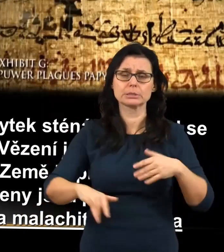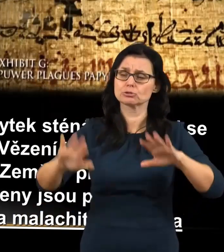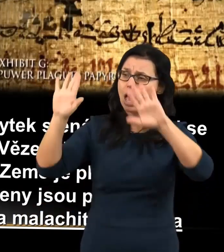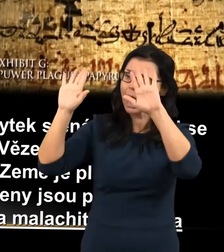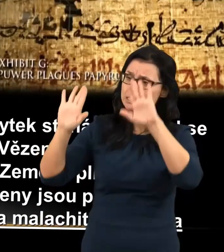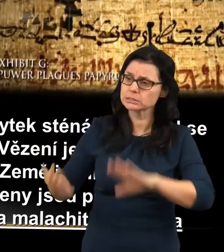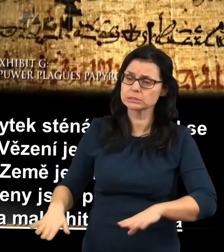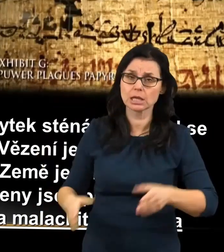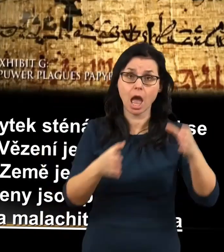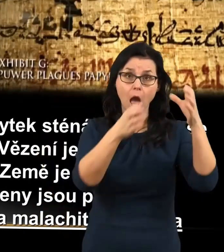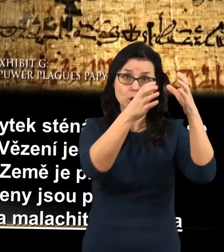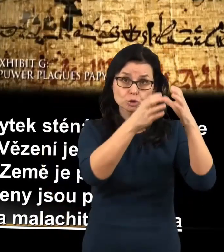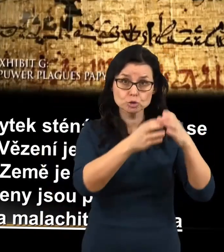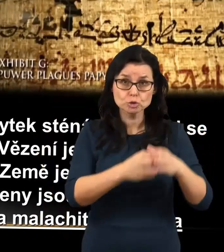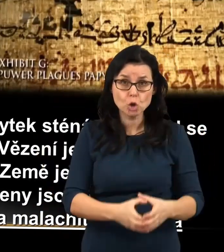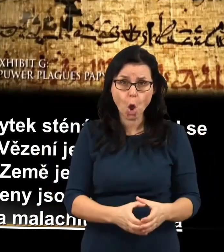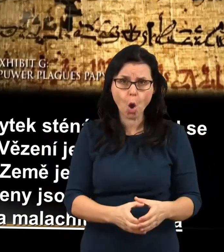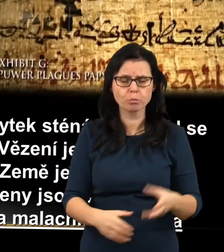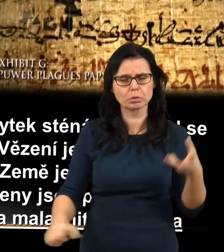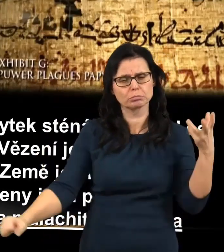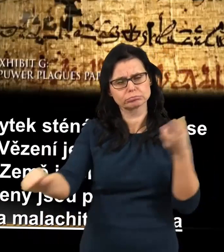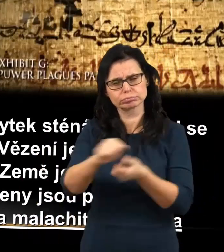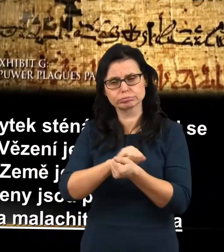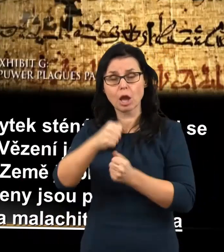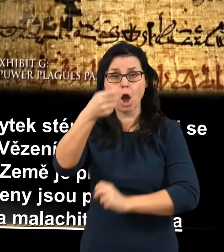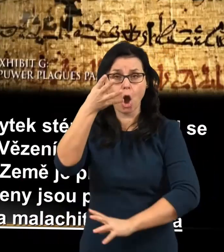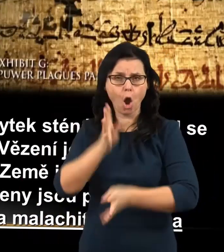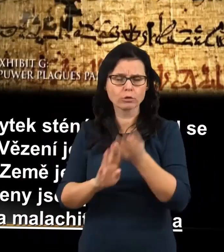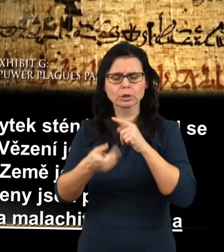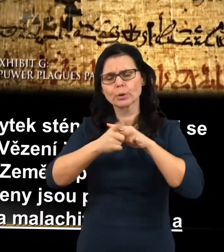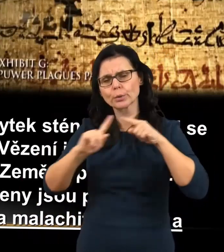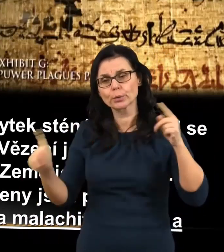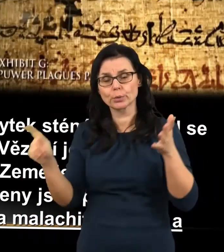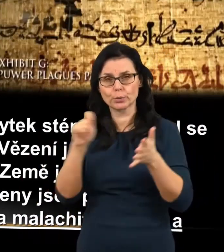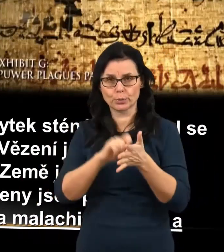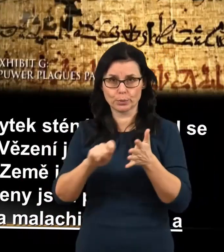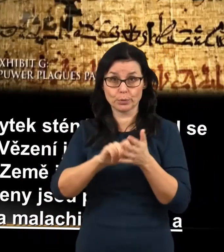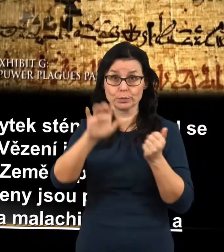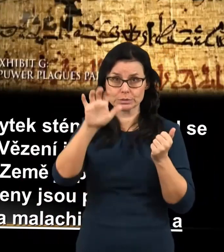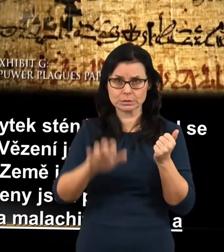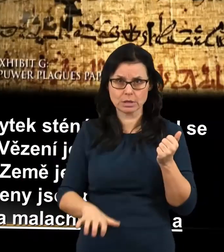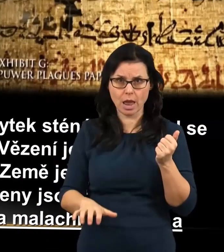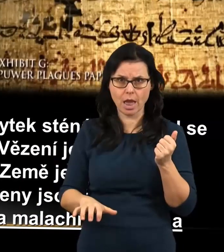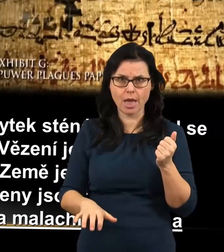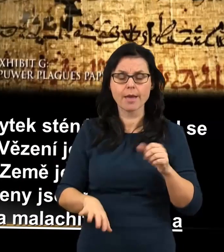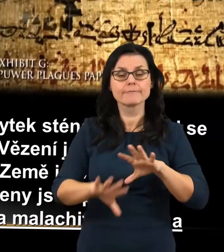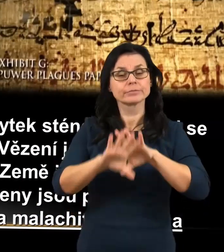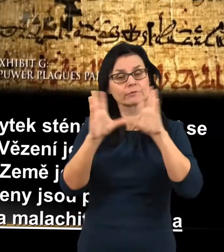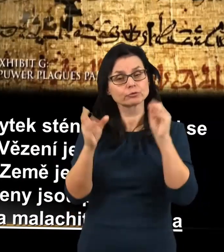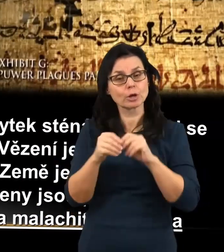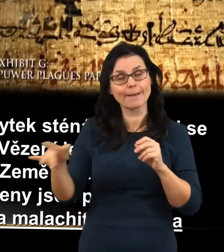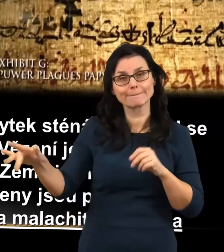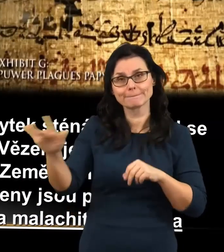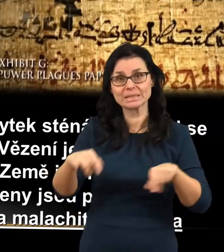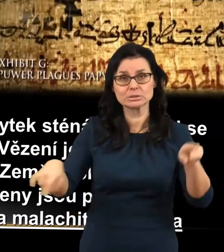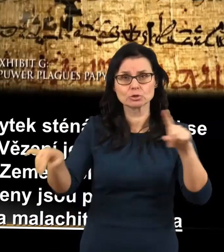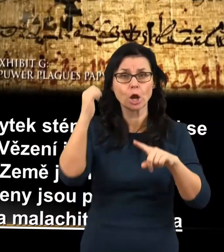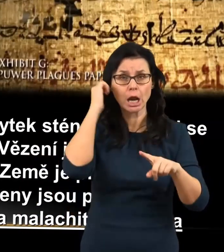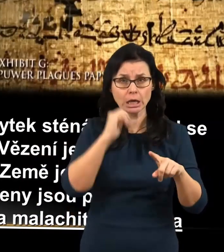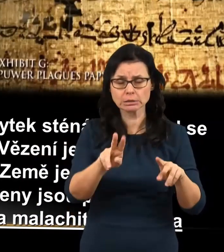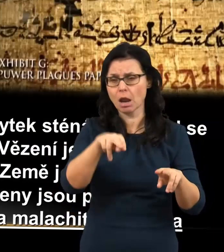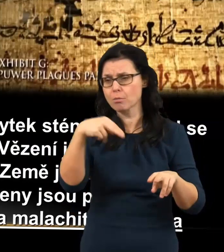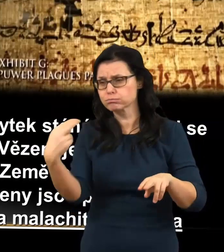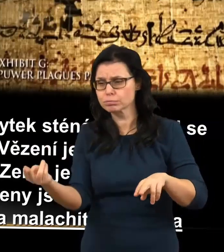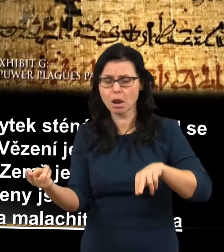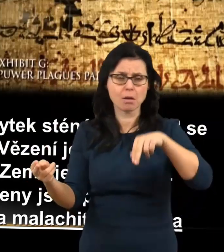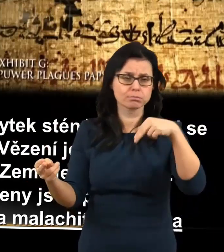sloupy jsou zničeny ohněm a tak dále. Všude jsou lidé, které pochovávají své